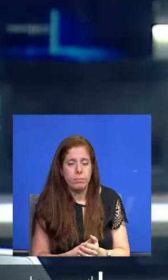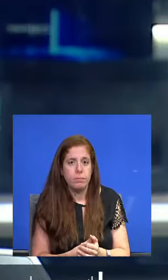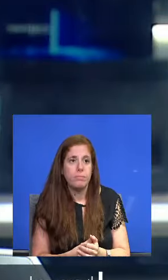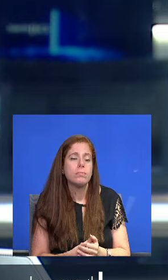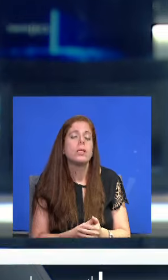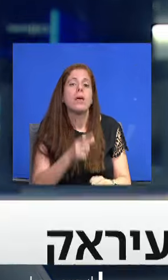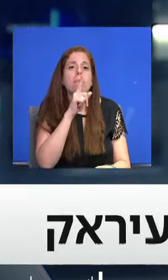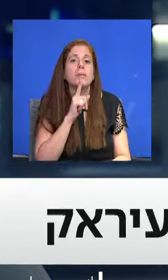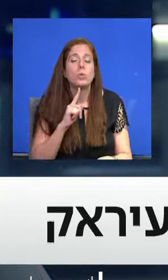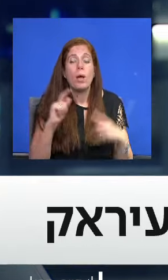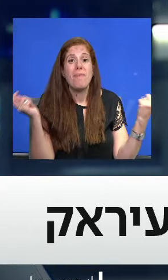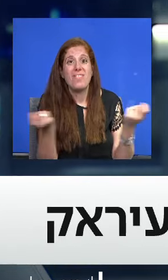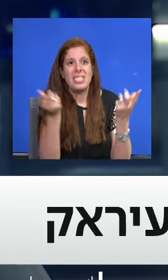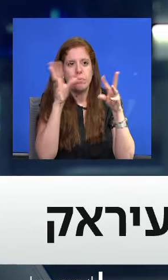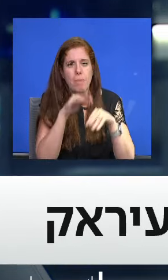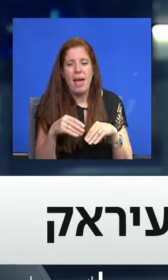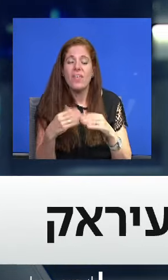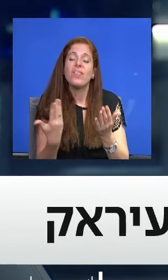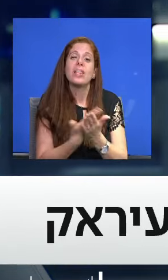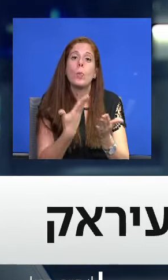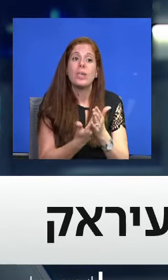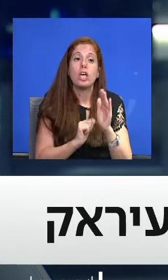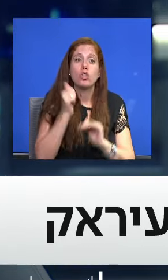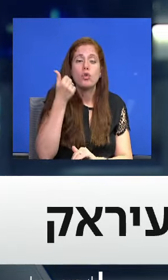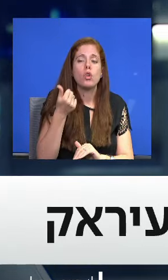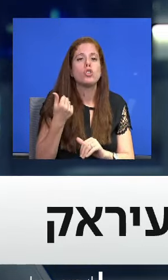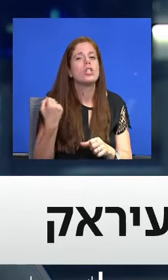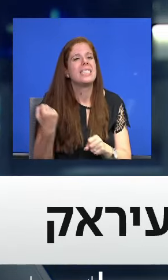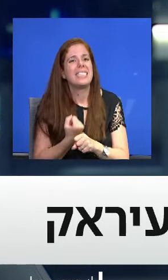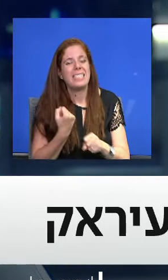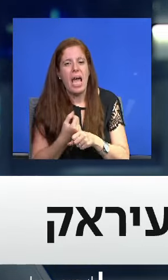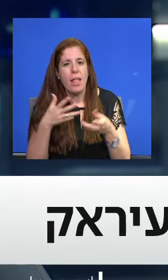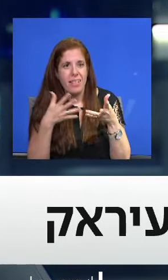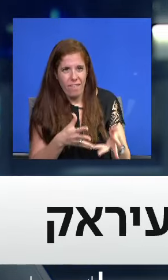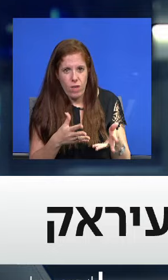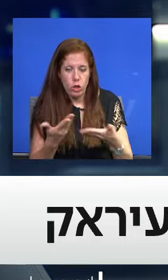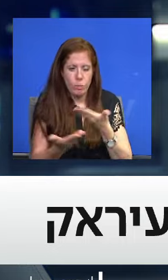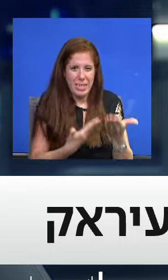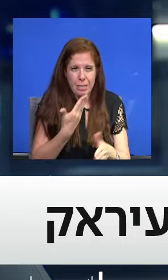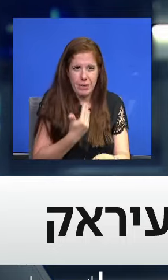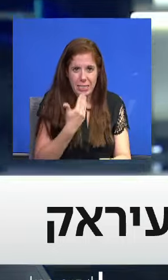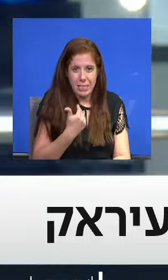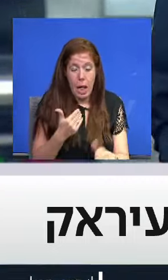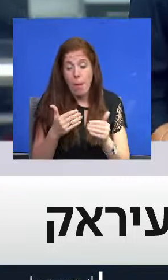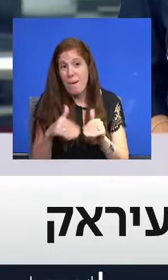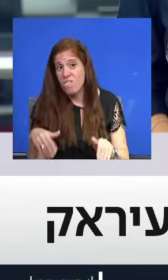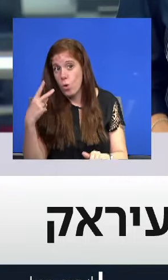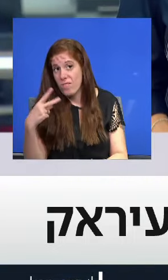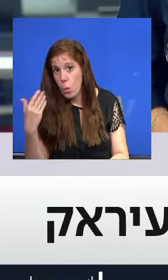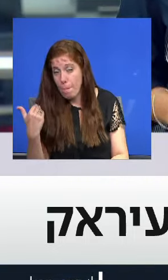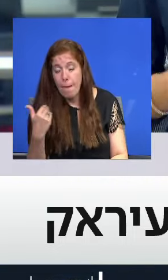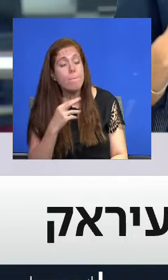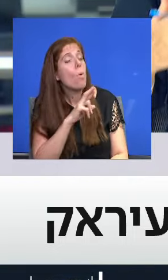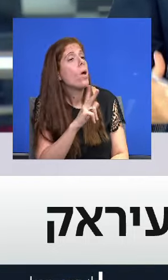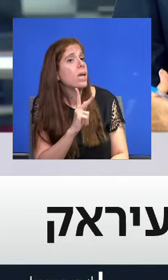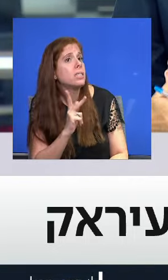בסוריה מפרסמים הערב תיעוד ראשון של נזקי התקיפה שמיוחסת לישראל בגבול סוריה-עיראק לפני יומיים. רועי קייס, אתה